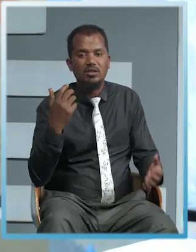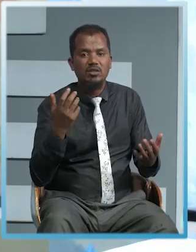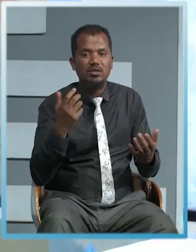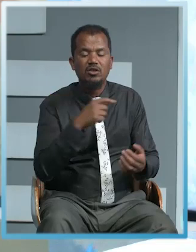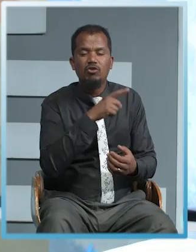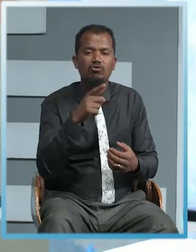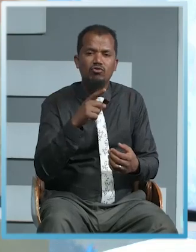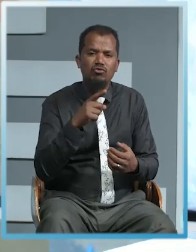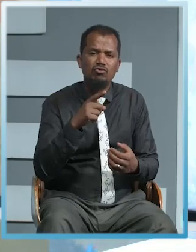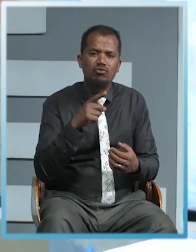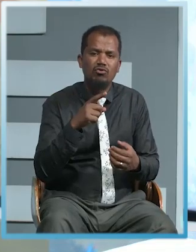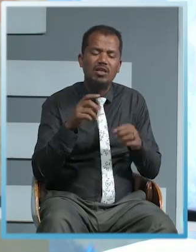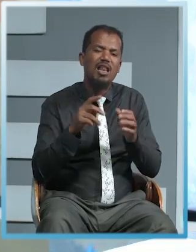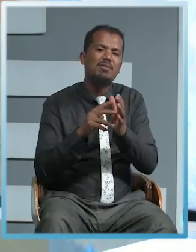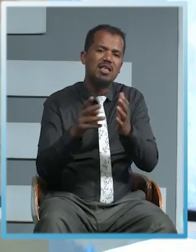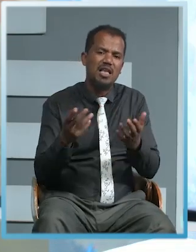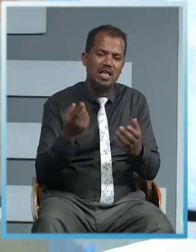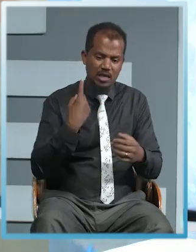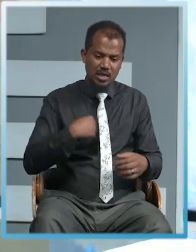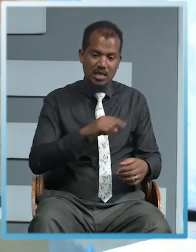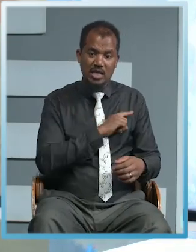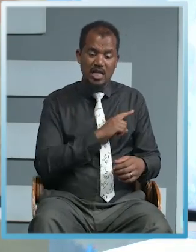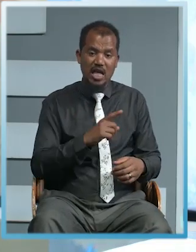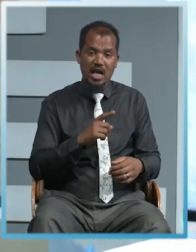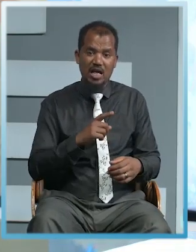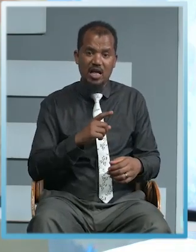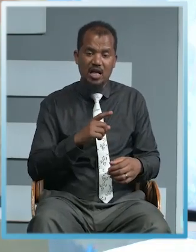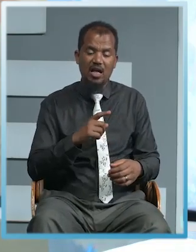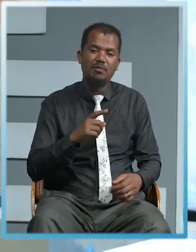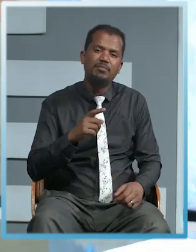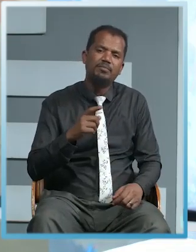انتني لله شون النسو لمسالي ينيا